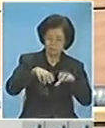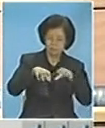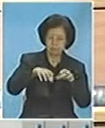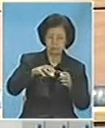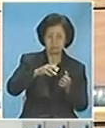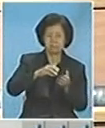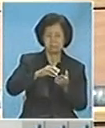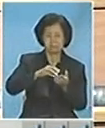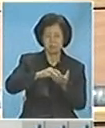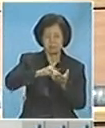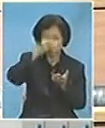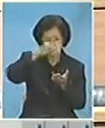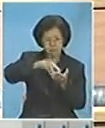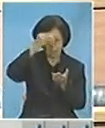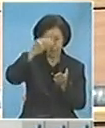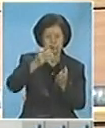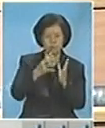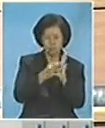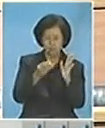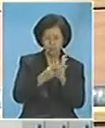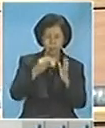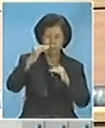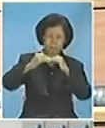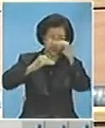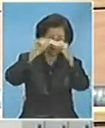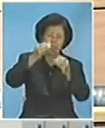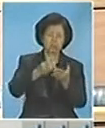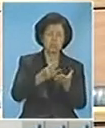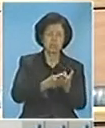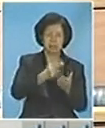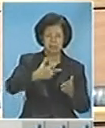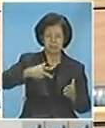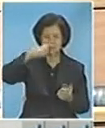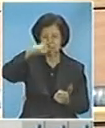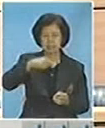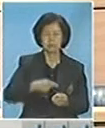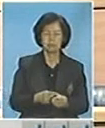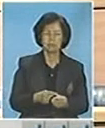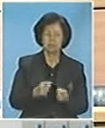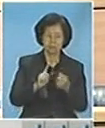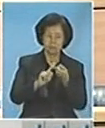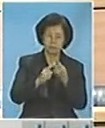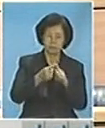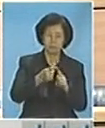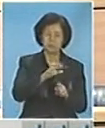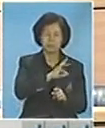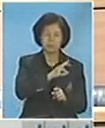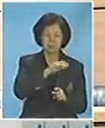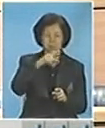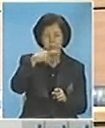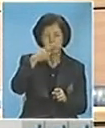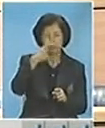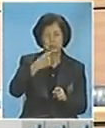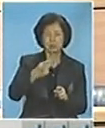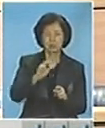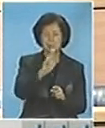รมและพัฒนาทางวิชาการด้านภาษาไทยและเพื่อนสมาชิกก็ได้เอ่ยพูดถึงการ